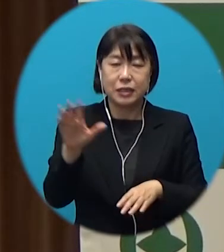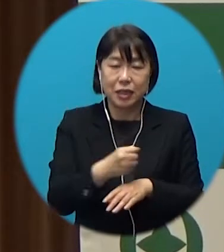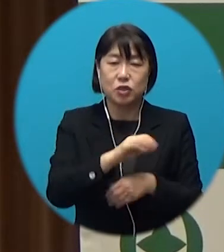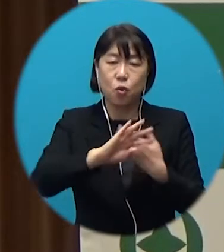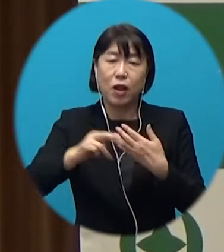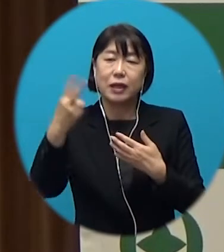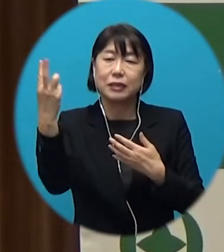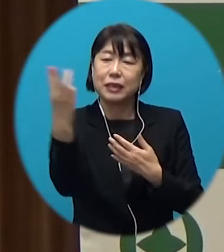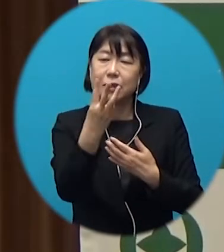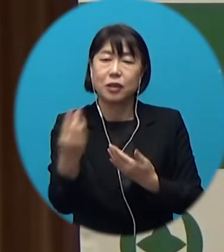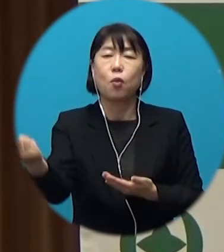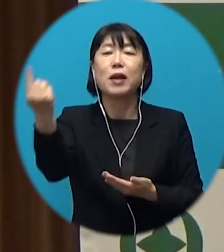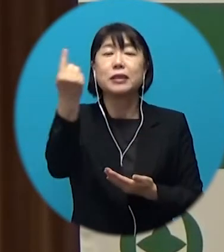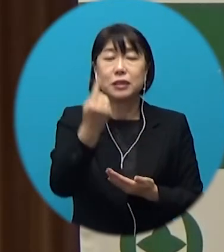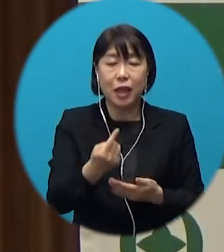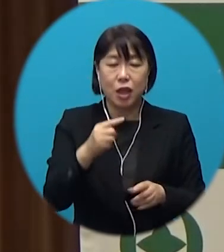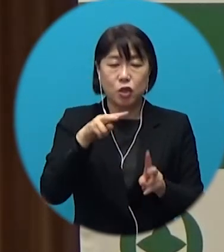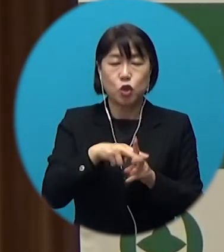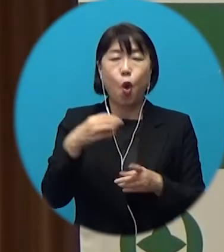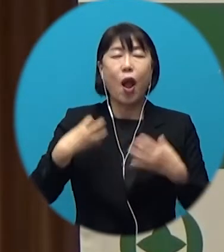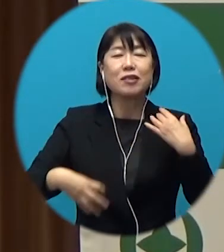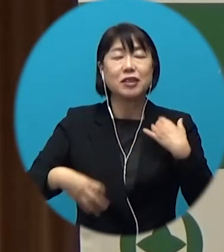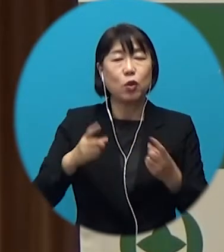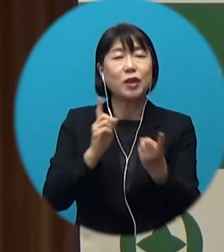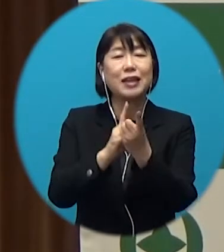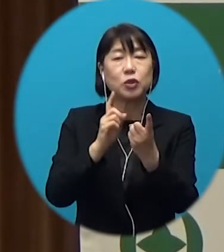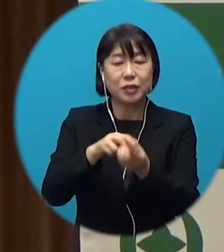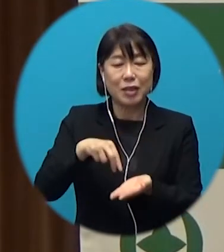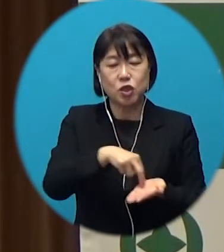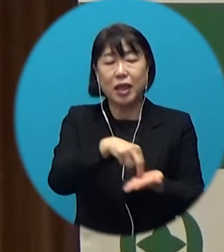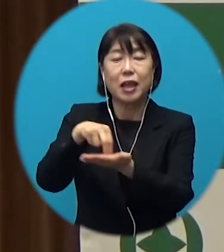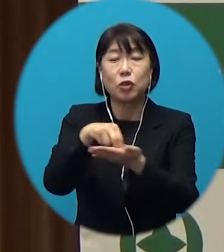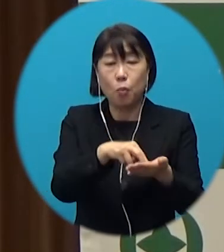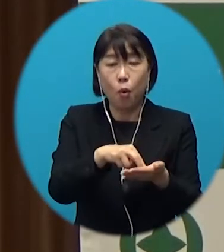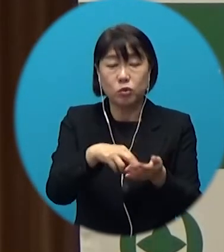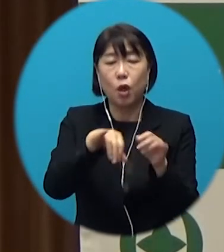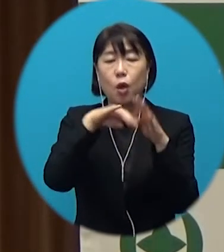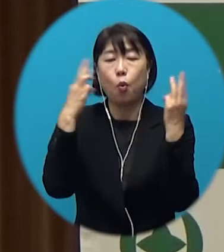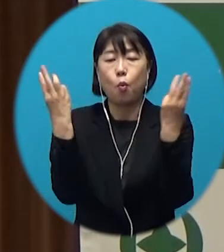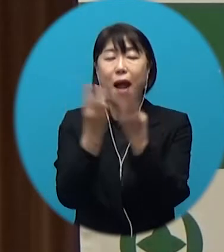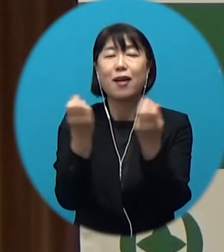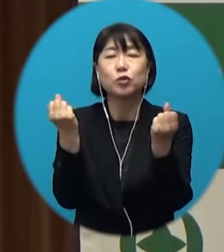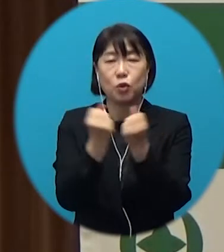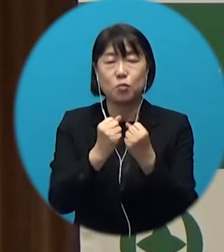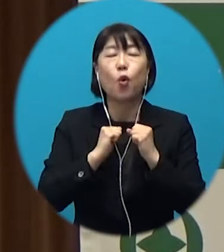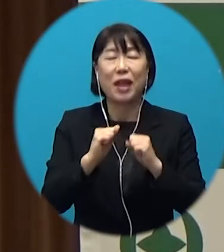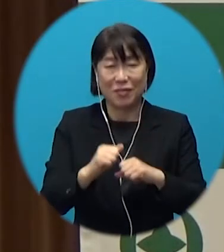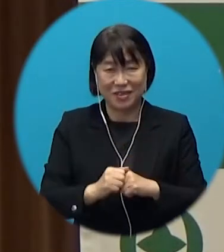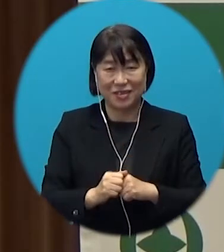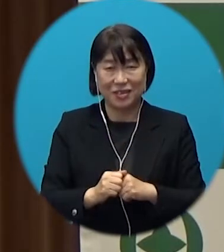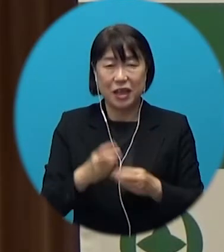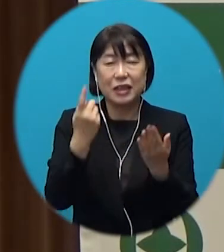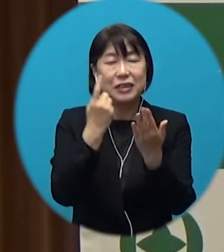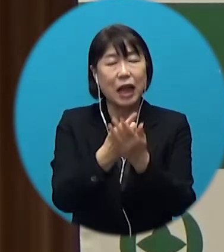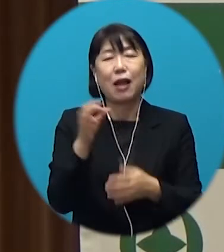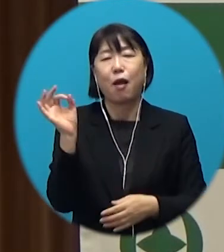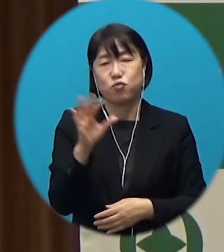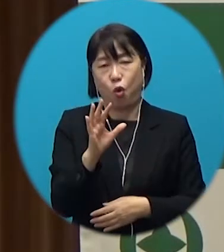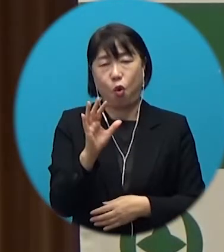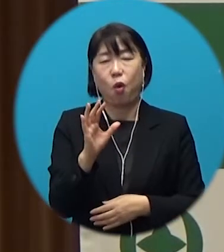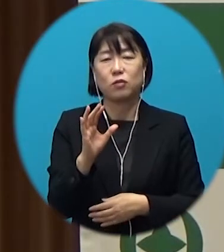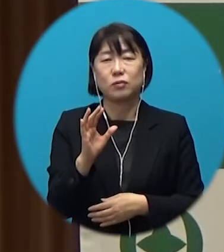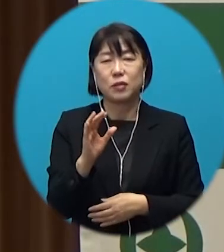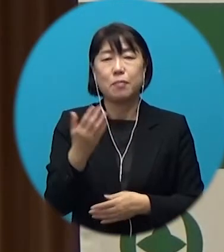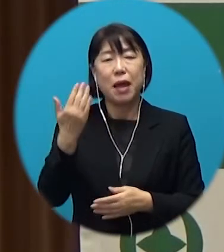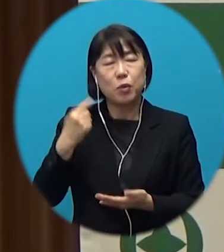して、小学生を対象としたスケートボードのワークショップを実施いたします。参加は無料です。事前申し